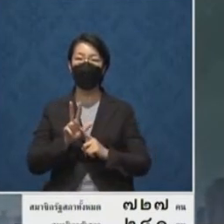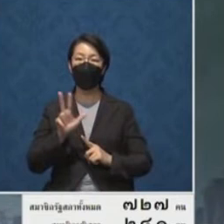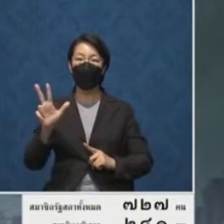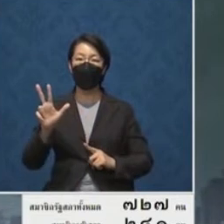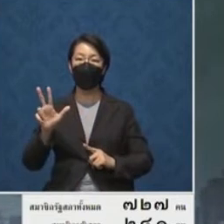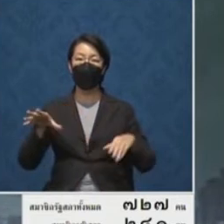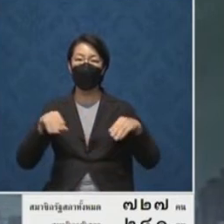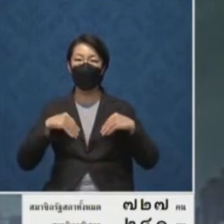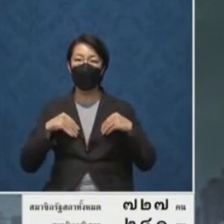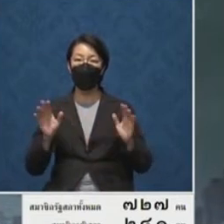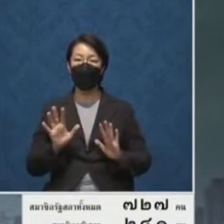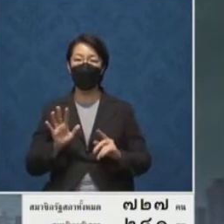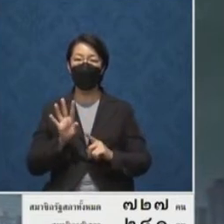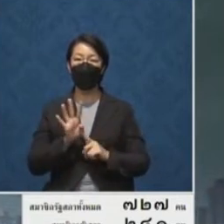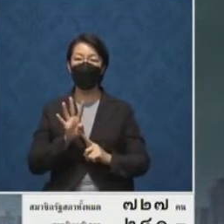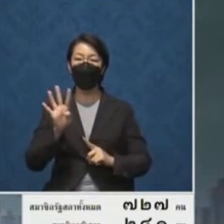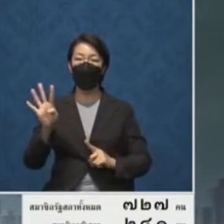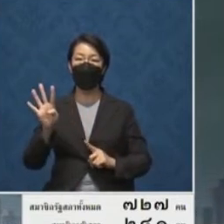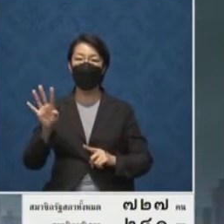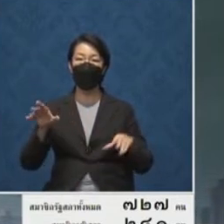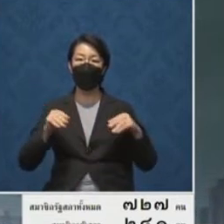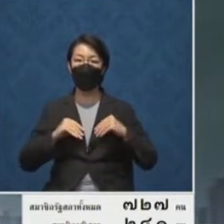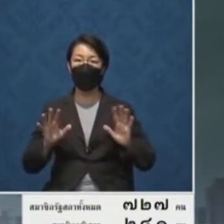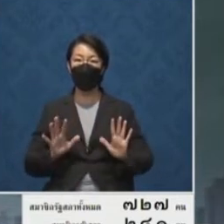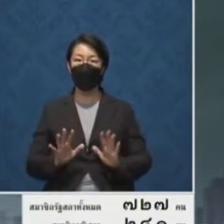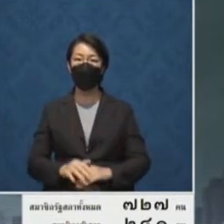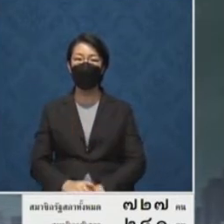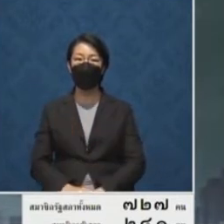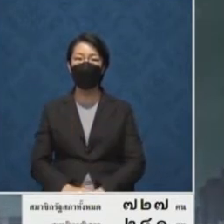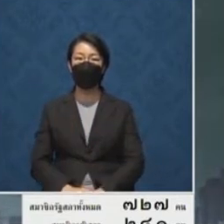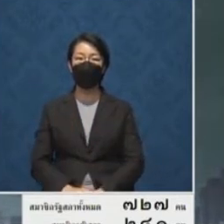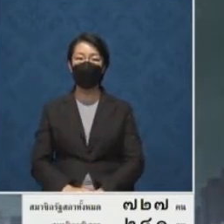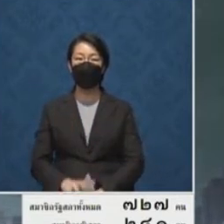การ3ไม่รับหลักการ4ไม่รับหลักการ